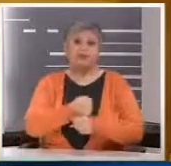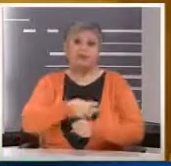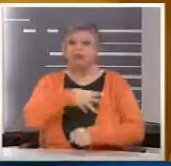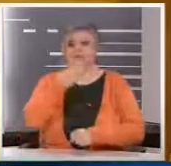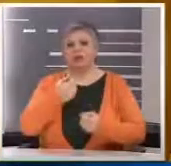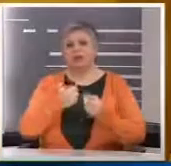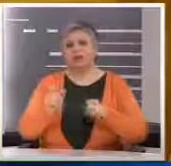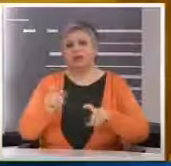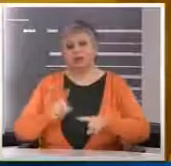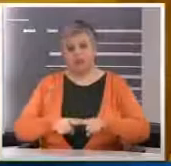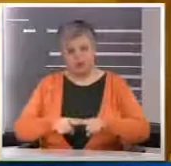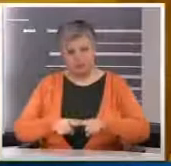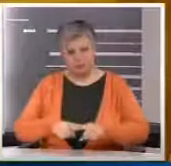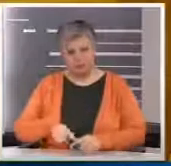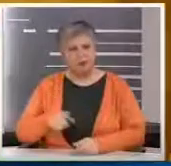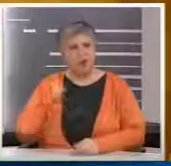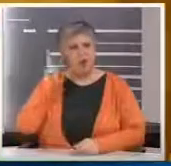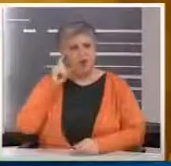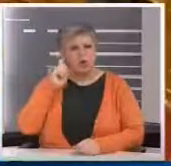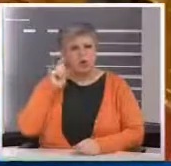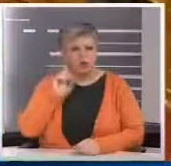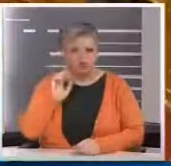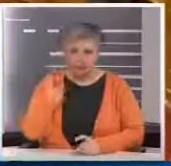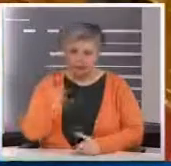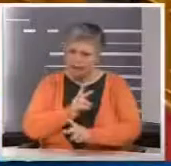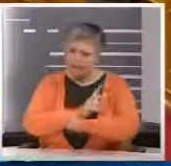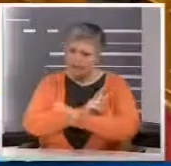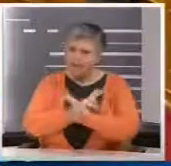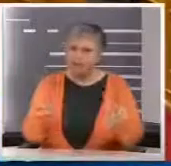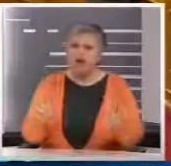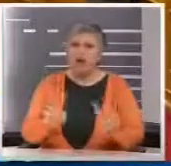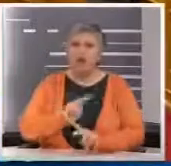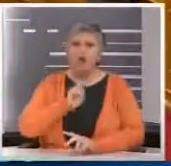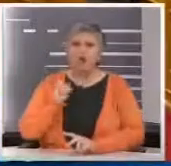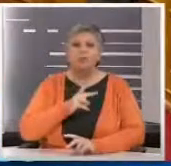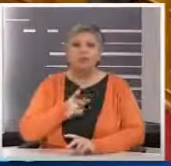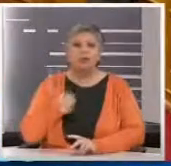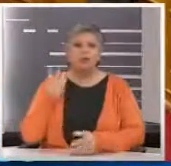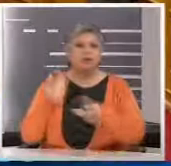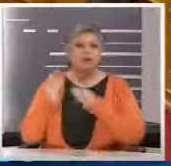απολύτως πλέον φανερό σε όποιον παρακολουθεί αυτή τη συζήτηση